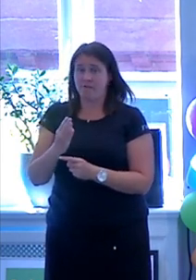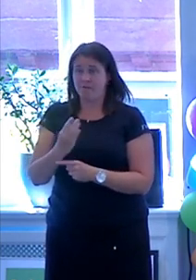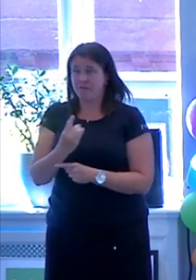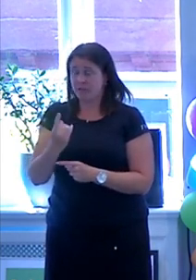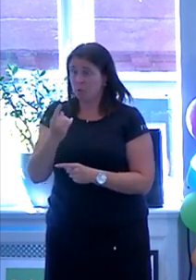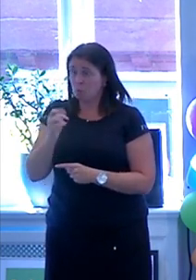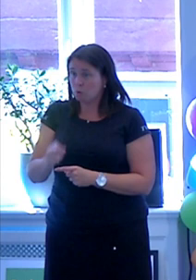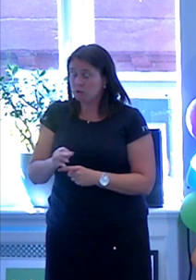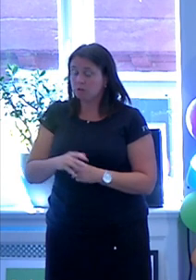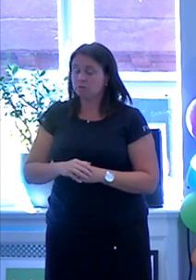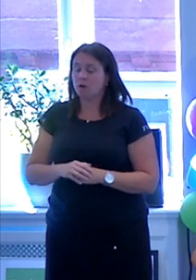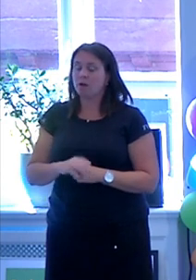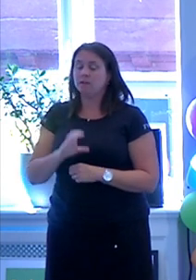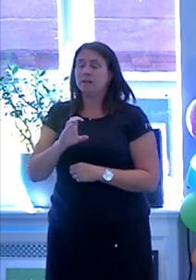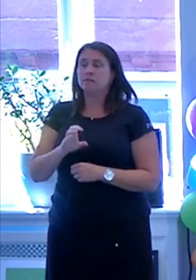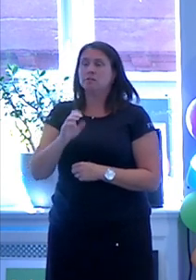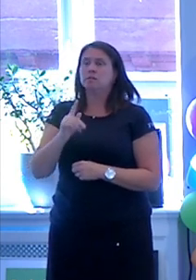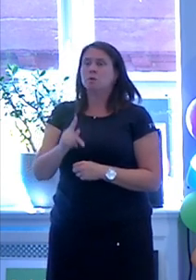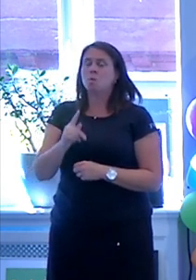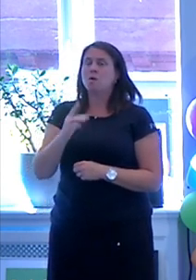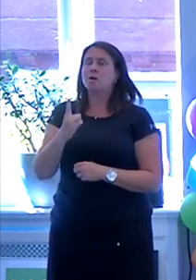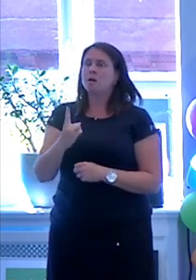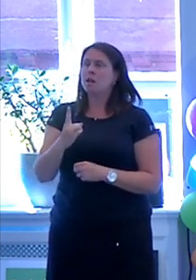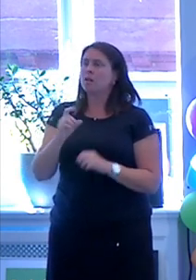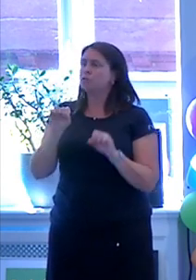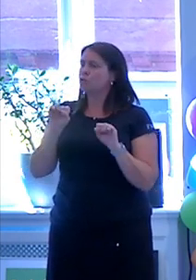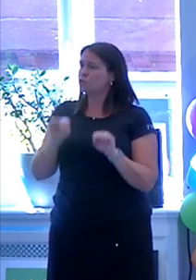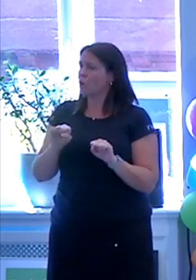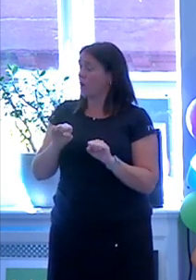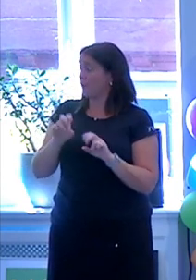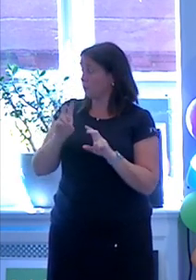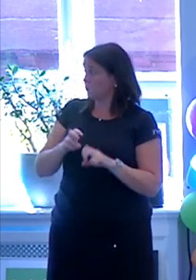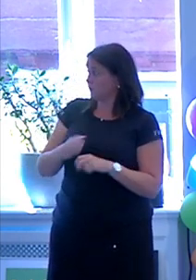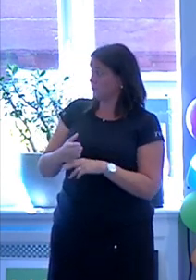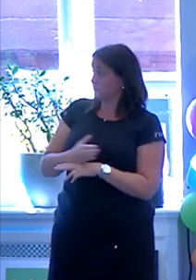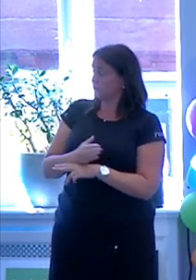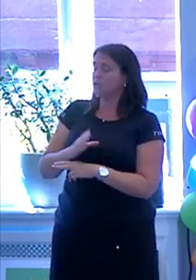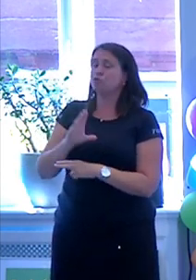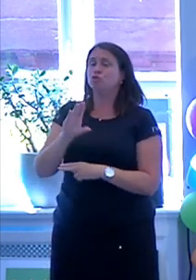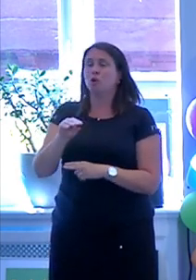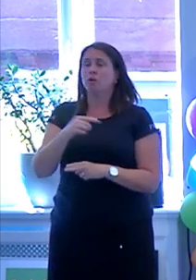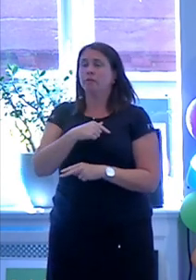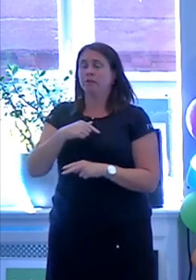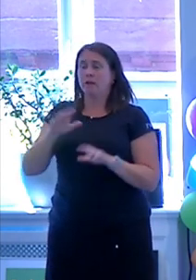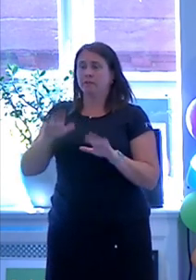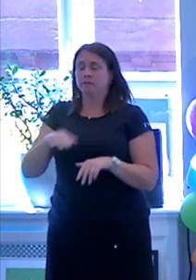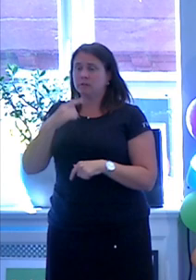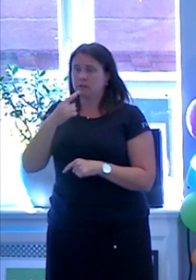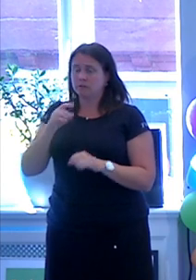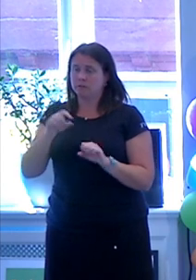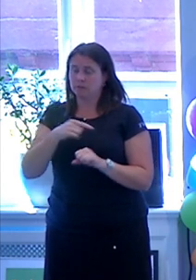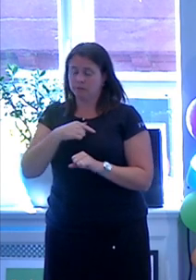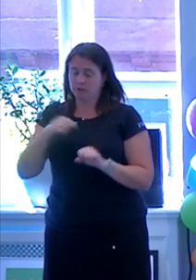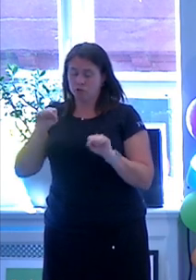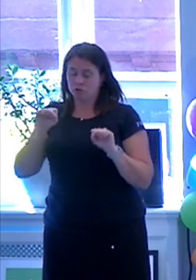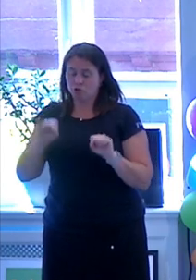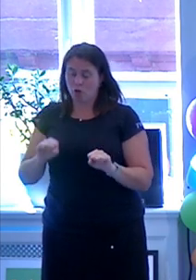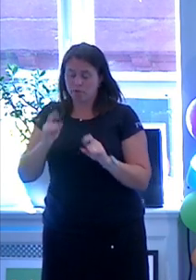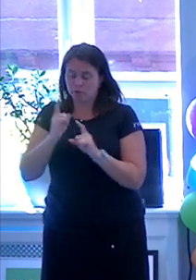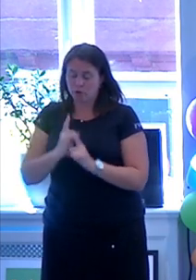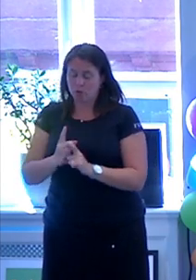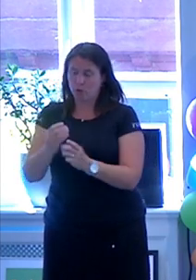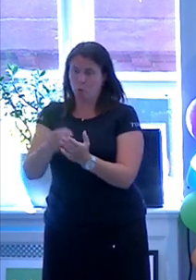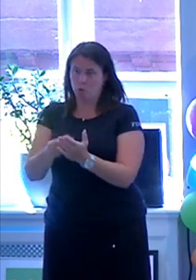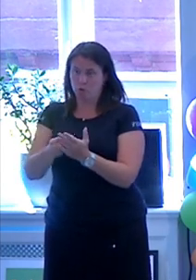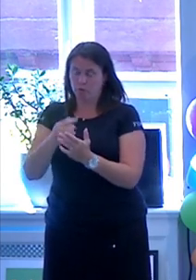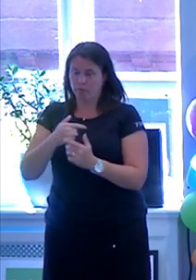SKL borde ju ha analyserat det här, gissar jag. Vi har i alla fall sagt att vi ska följa de här kostnaderna som vi tror kommer